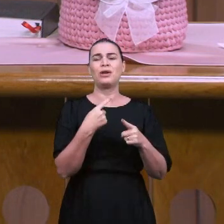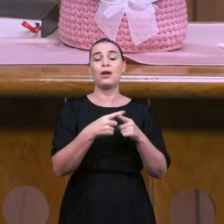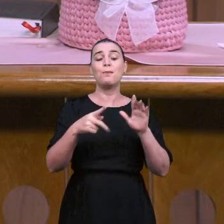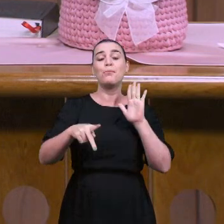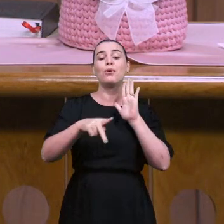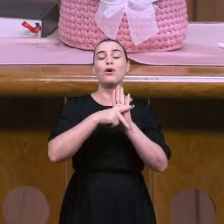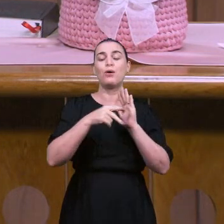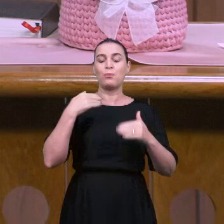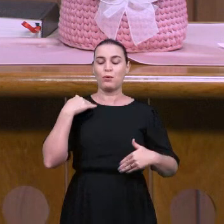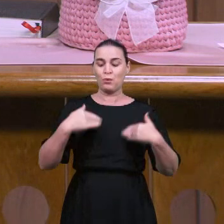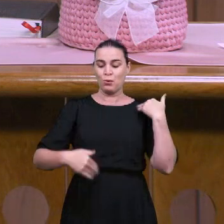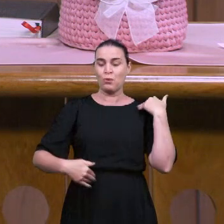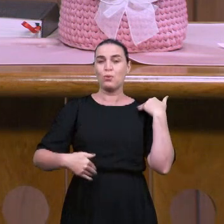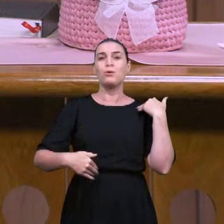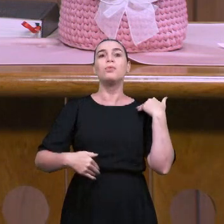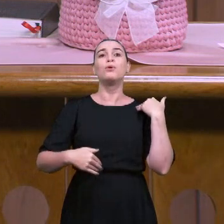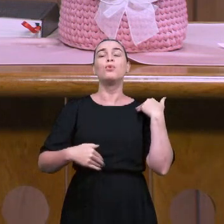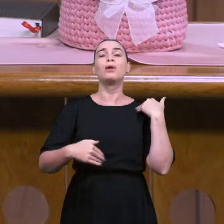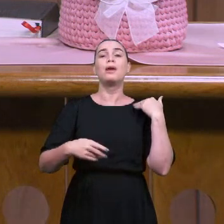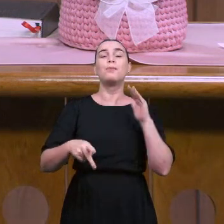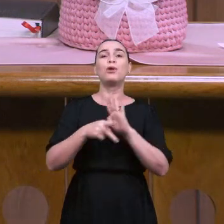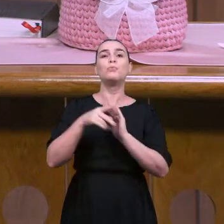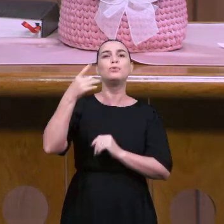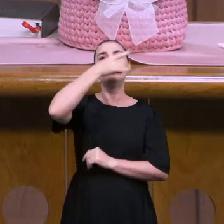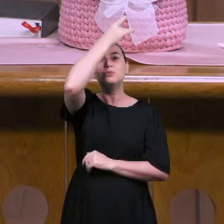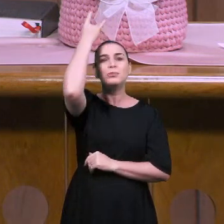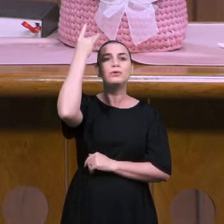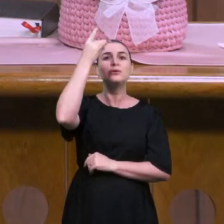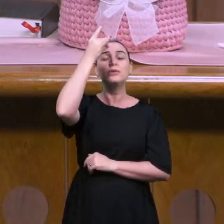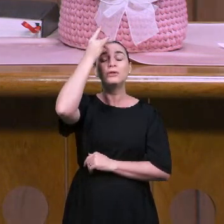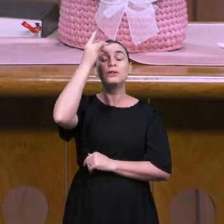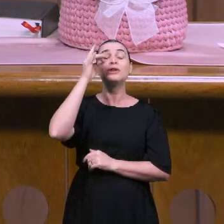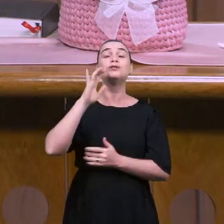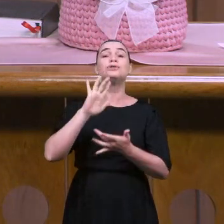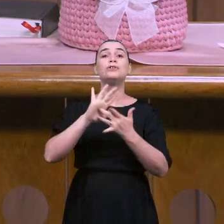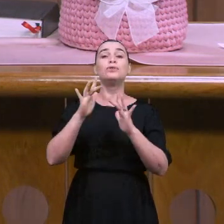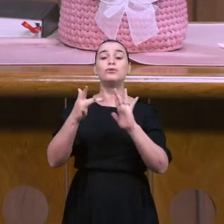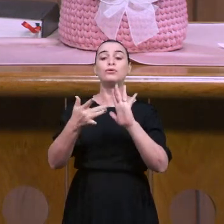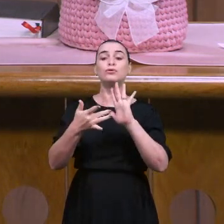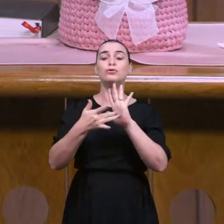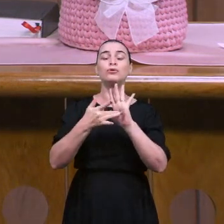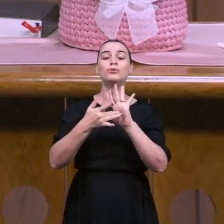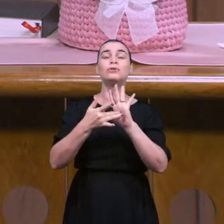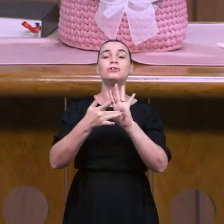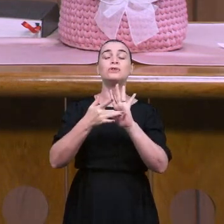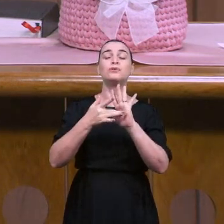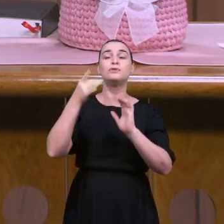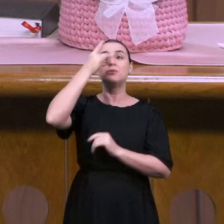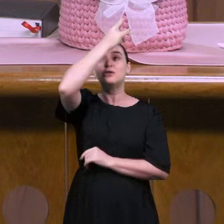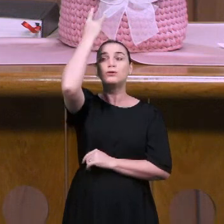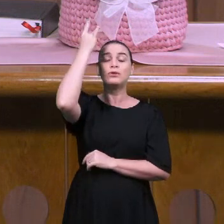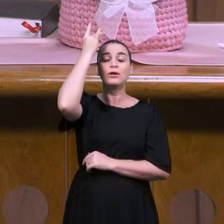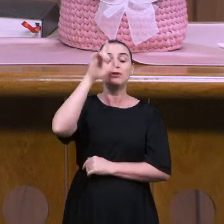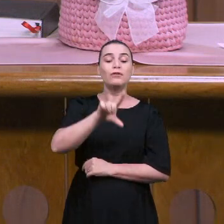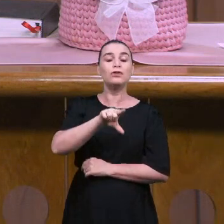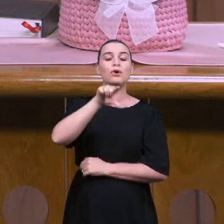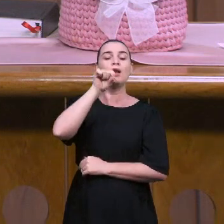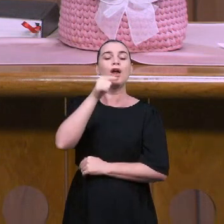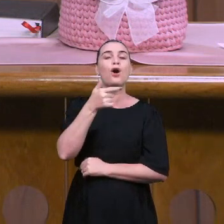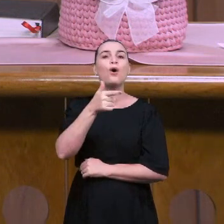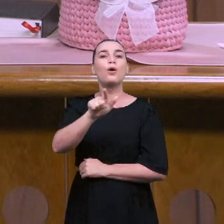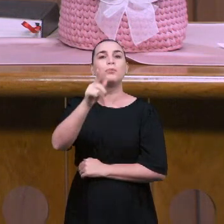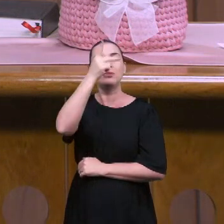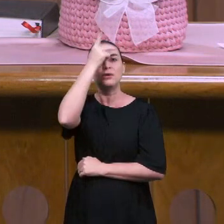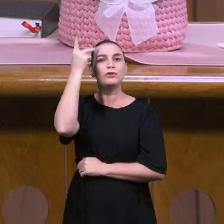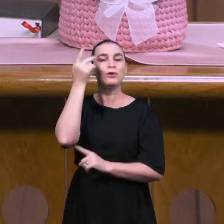du corps, du Saint-Esprit, va continuer. Dieu va lever un autre. Il n'a pas besoin d'une personne. Dans